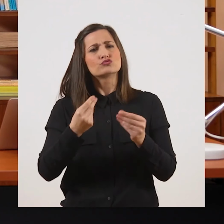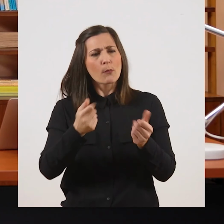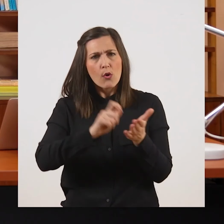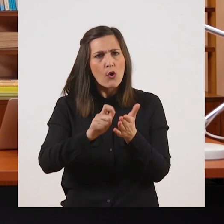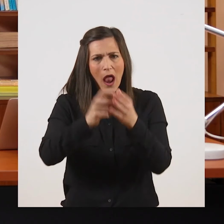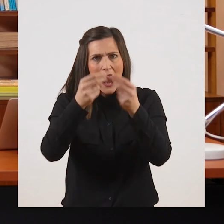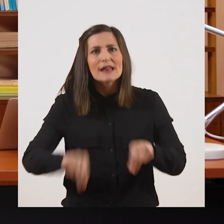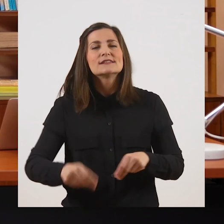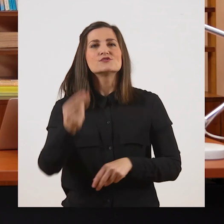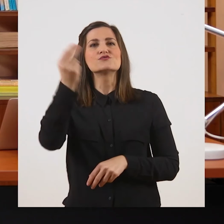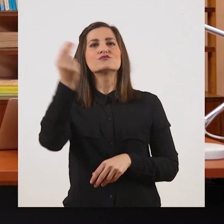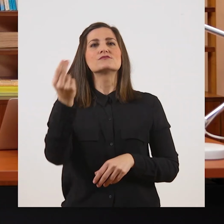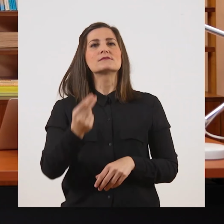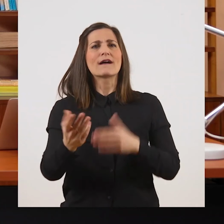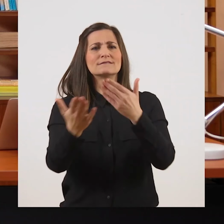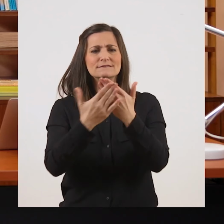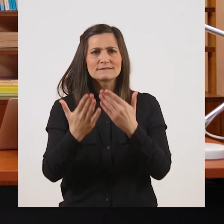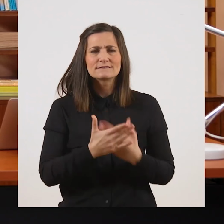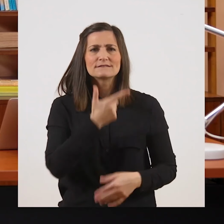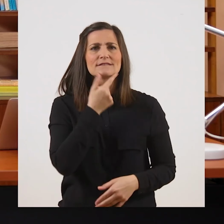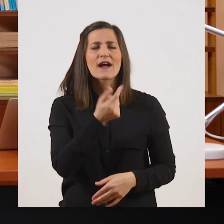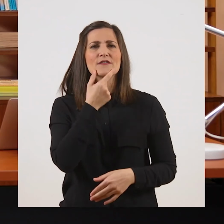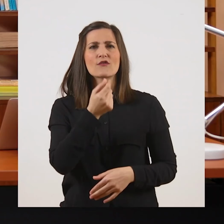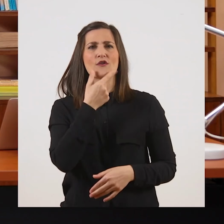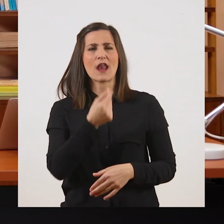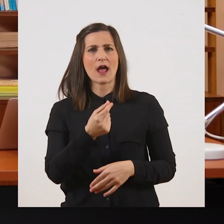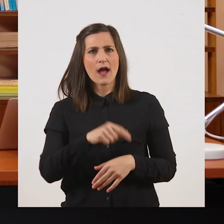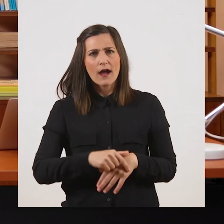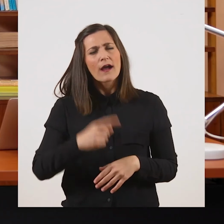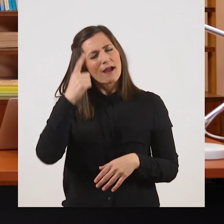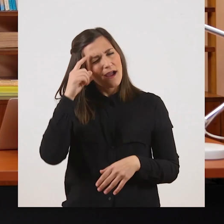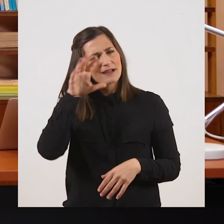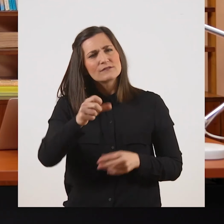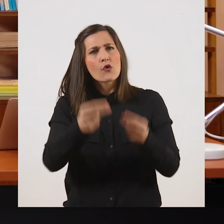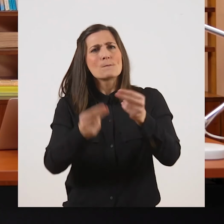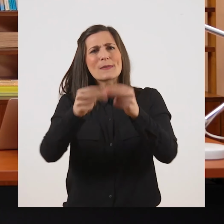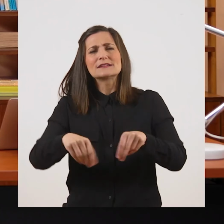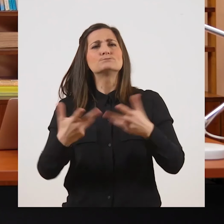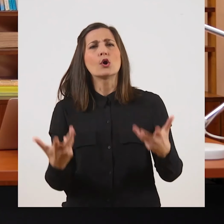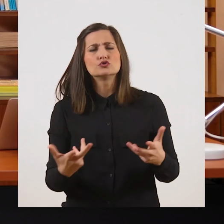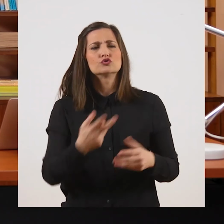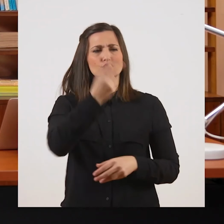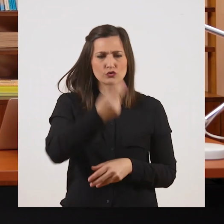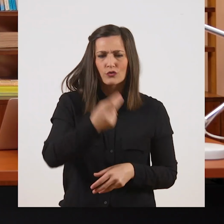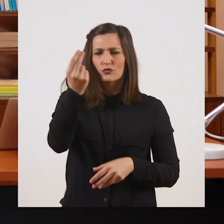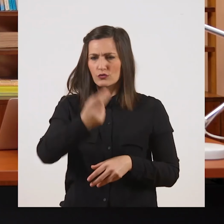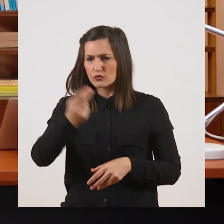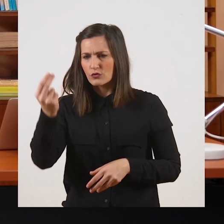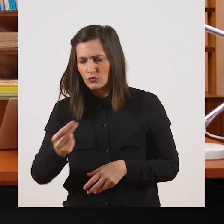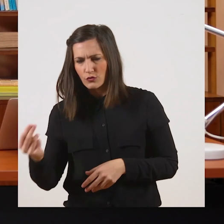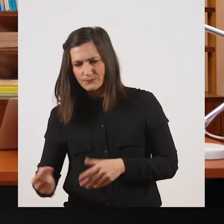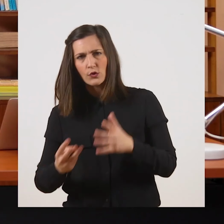ζωγραφική. Σίγουρα το κάνει πιο εύκολο. Και με βοηθάει να καταλάβω και τι πράξη θα κάνω. 2, 4, 6, 7,